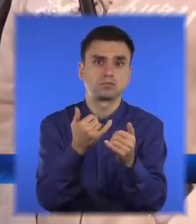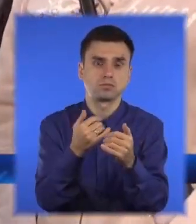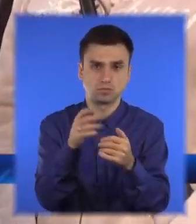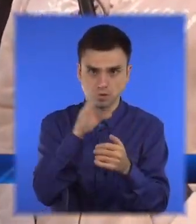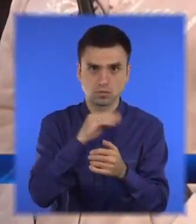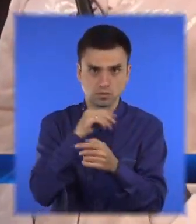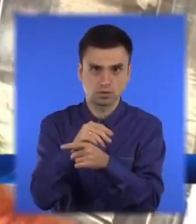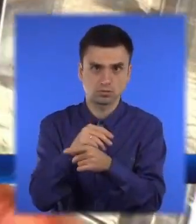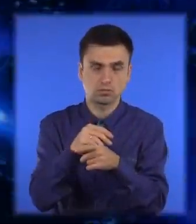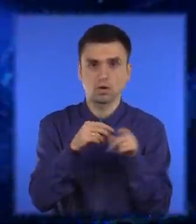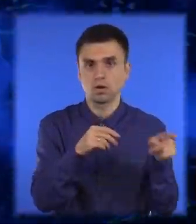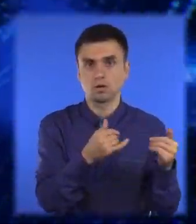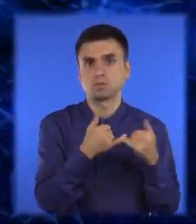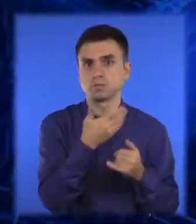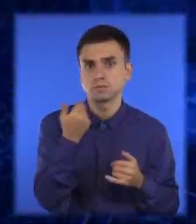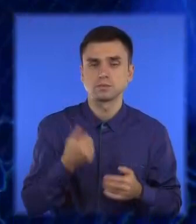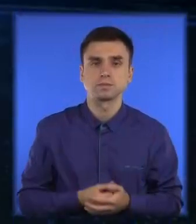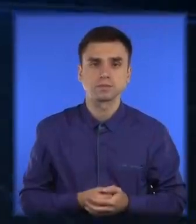містян забезпечила.